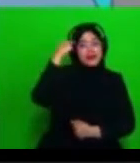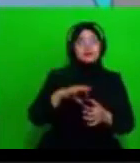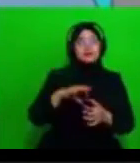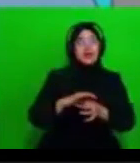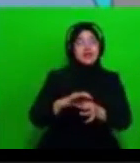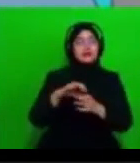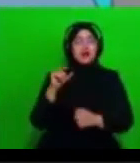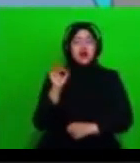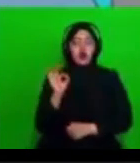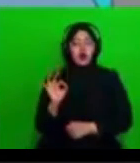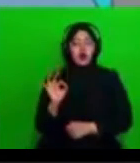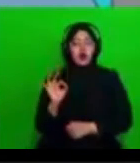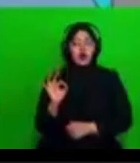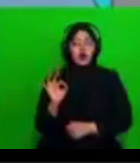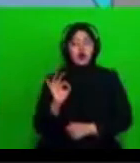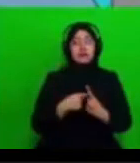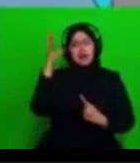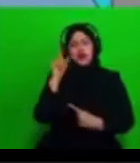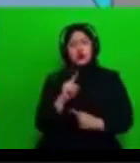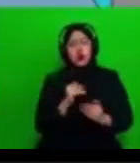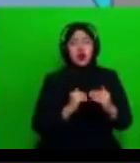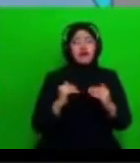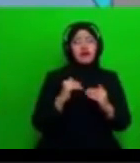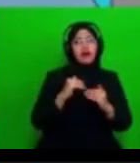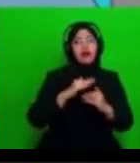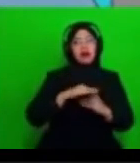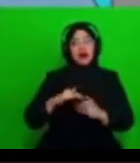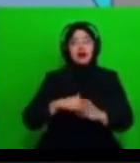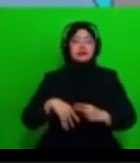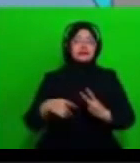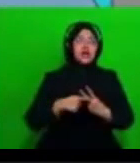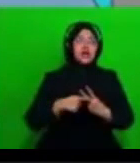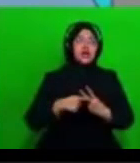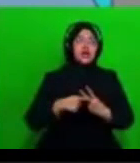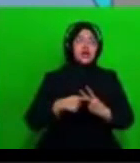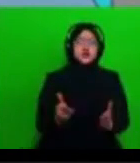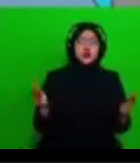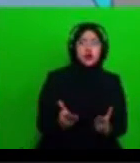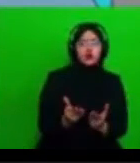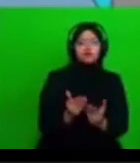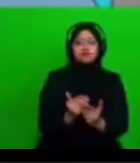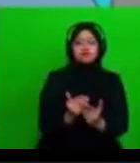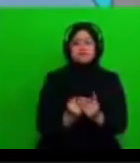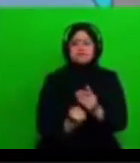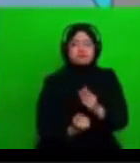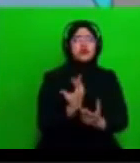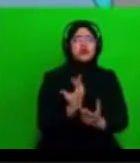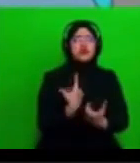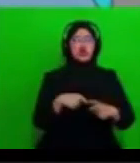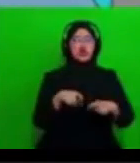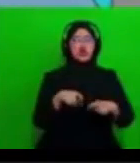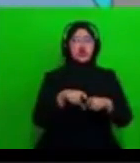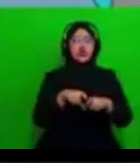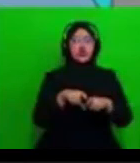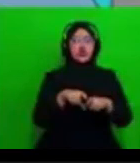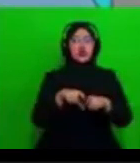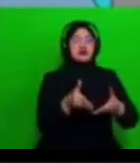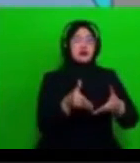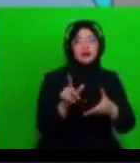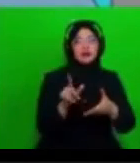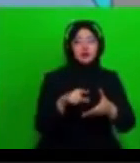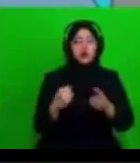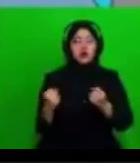Yang pertama, memahami level kemampuan anak, kemudian mendorong anak untuk meningkatkan level kemampuannya berdasarkan strategi-strategi